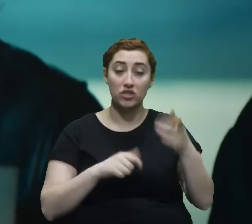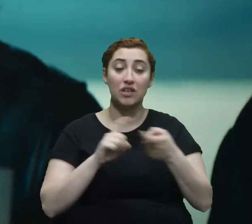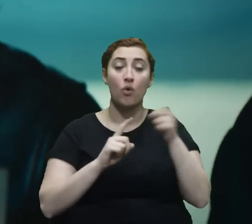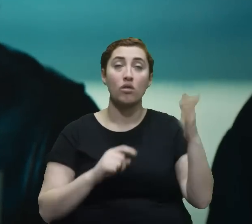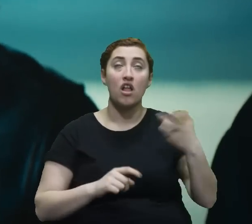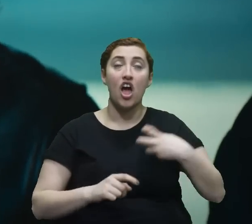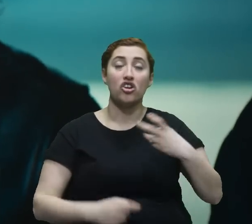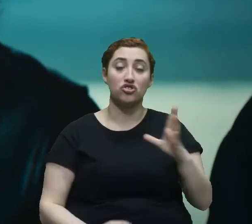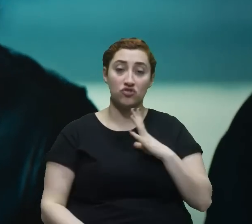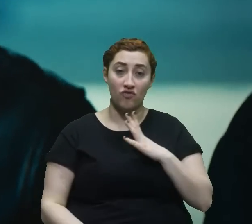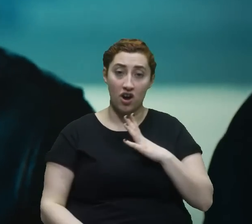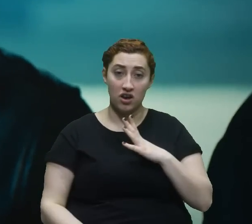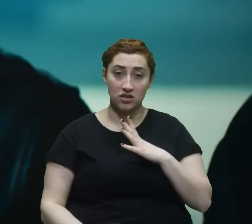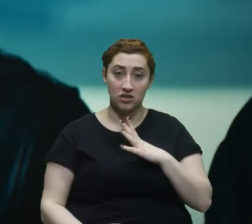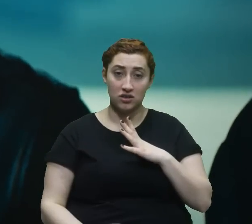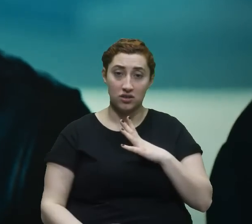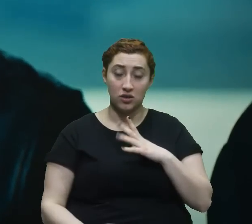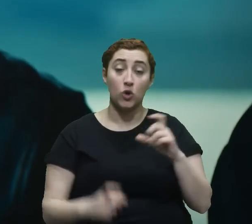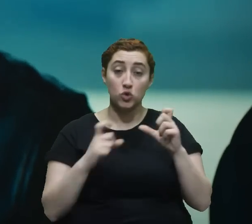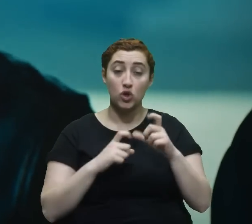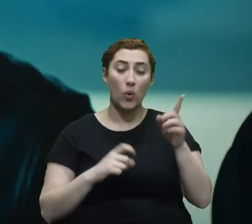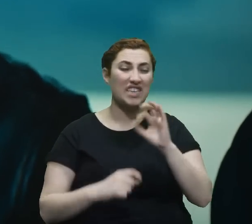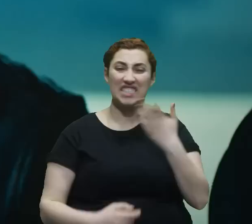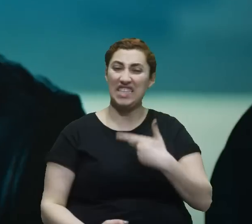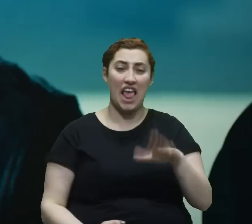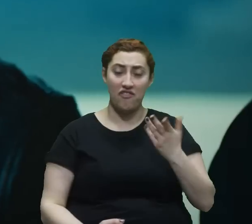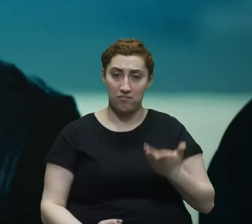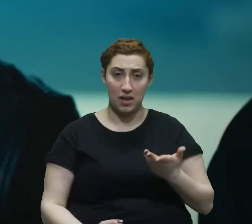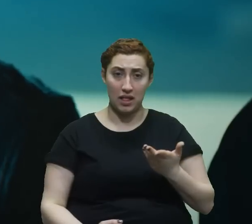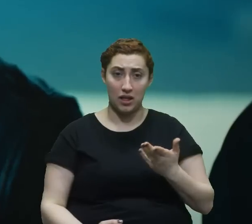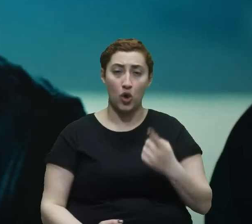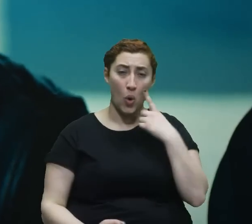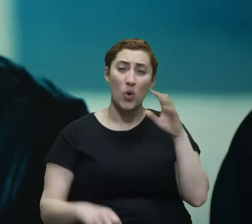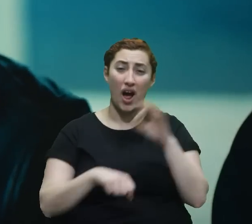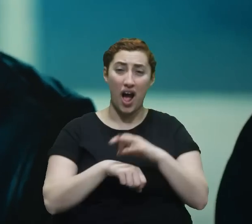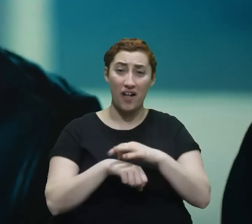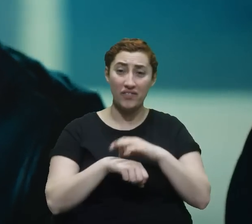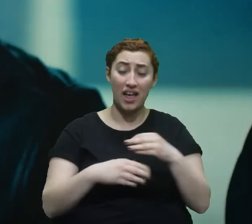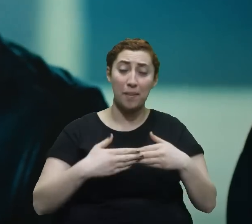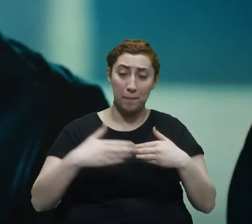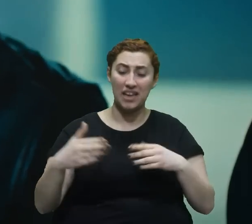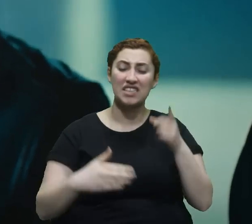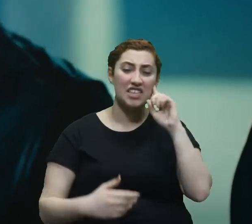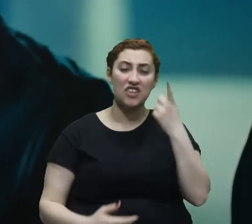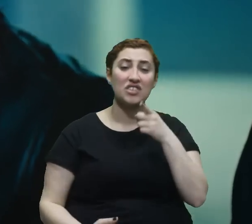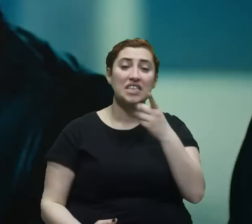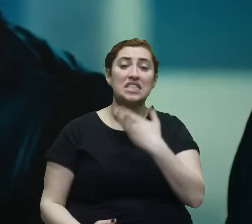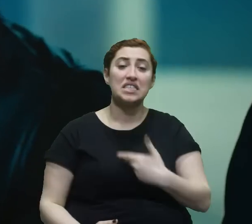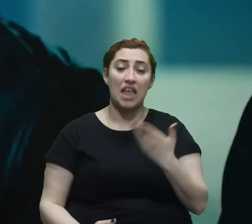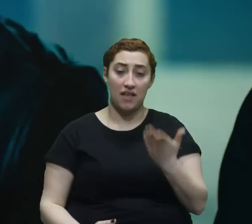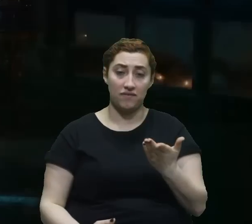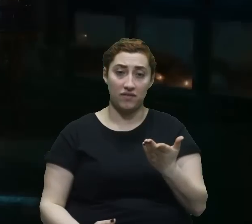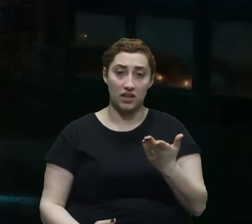ve ona hala aşık. Süreyya onu hiç sevmedi. Gördüğü andan itibaren sadece seni